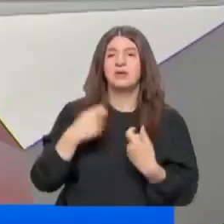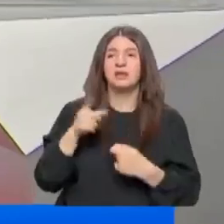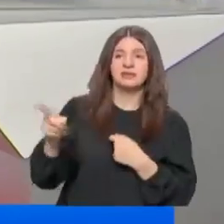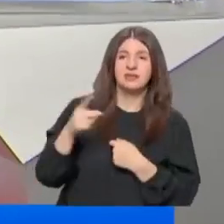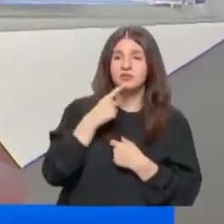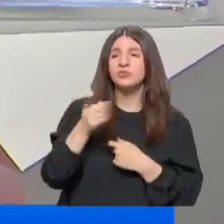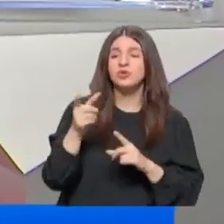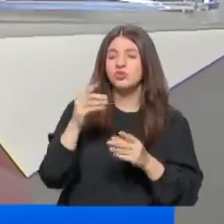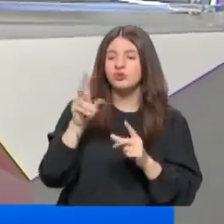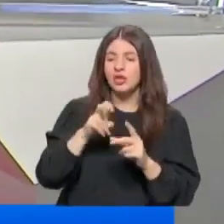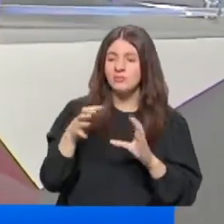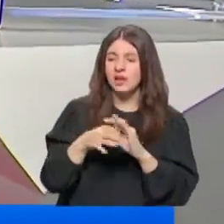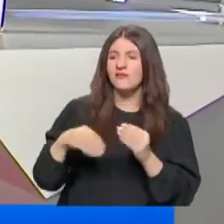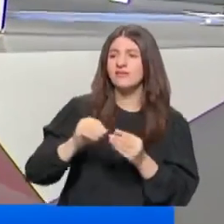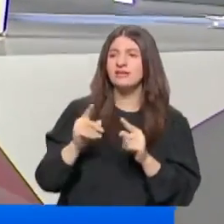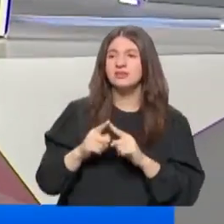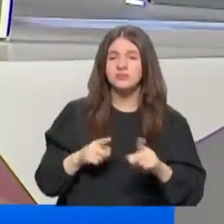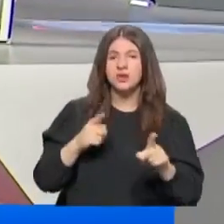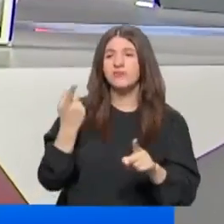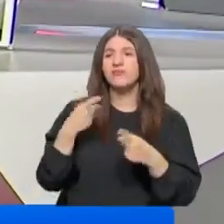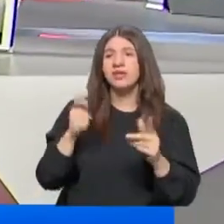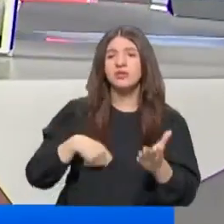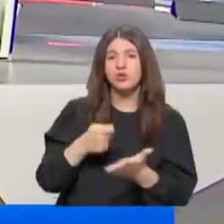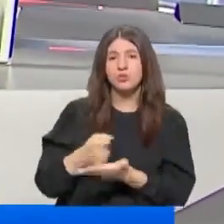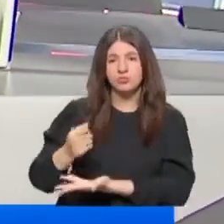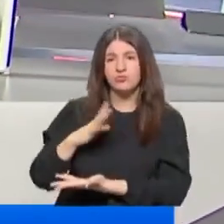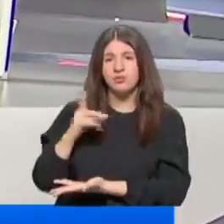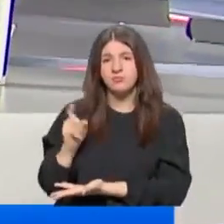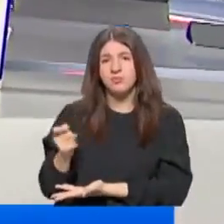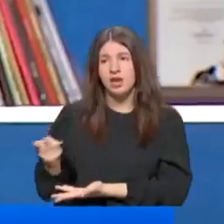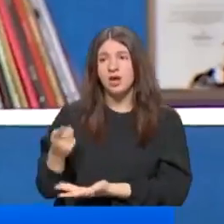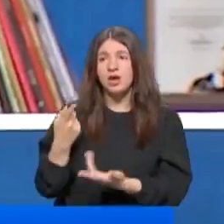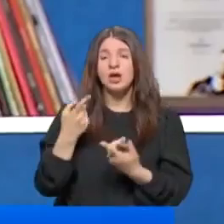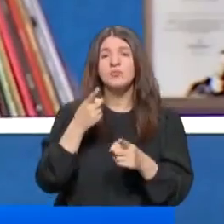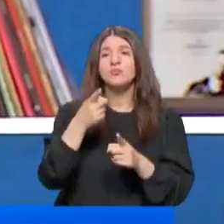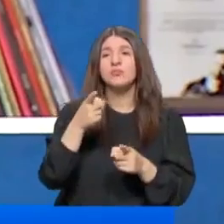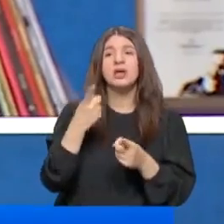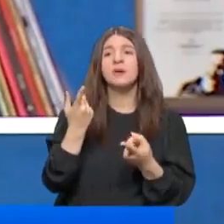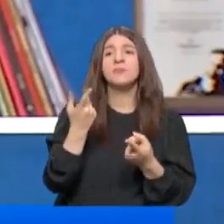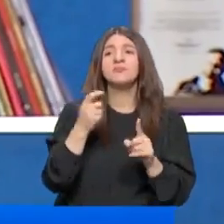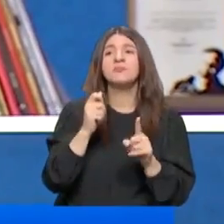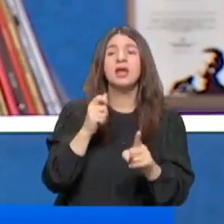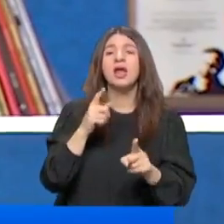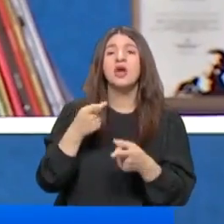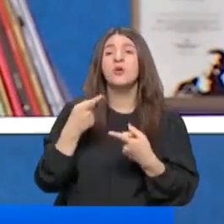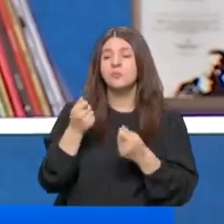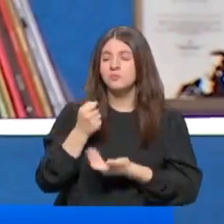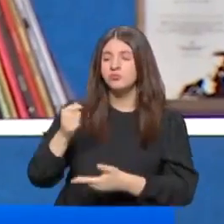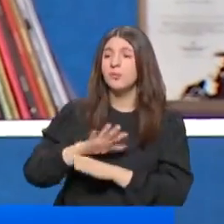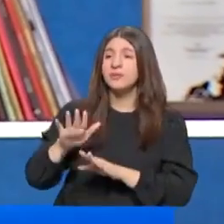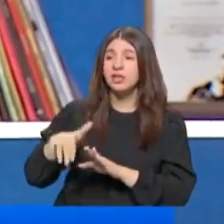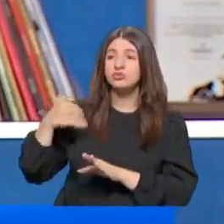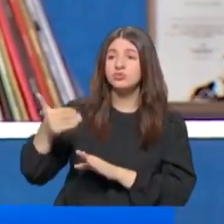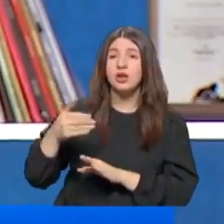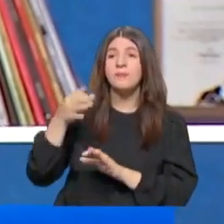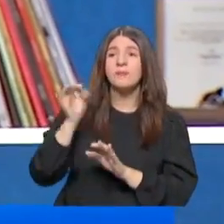Bankası bu kurt korumalı mevduat hesabı Evet ufaklık nereden ölüyorlar bir şey var mı böyle para yok kurmalı mevduat hesabı hazırlanan bütçe bittikten